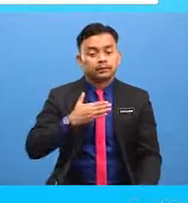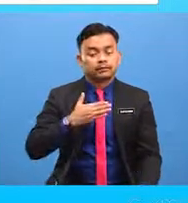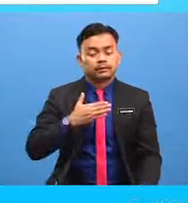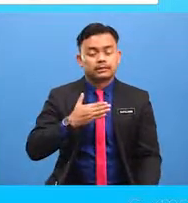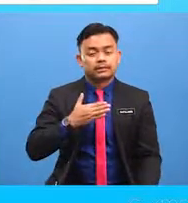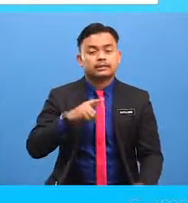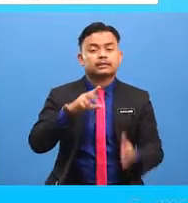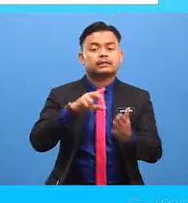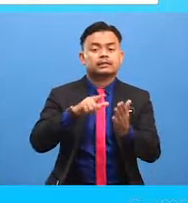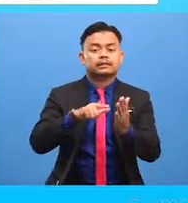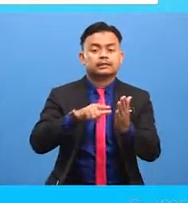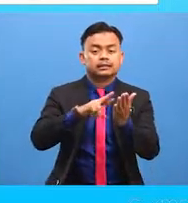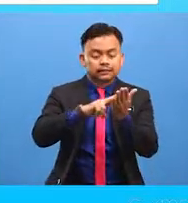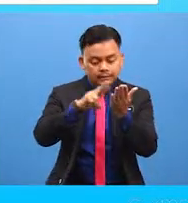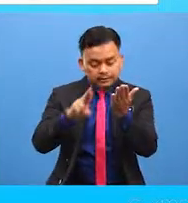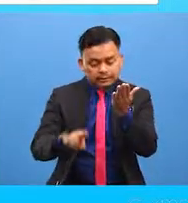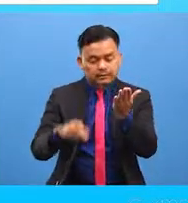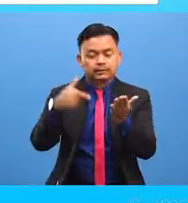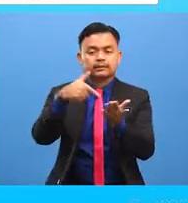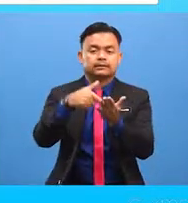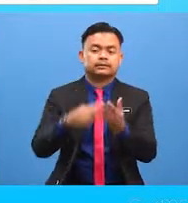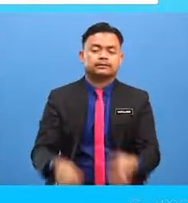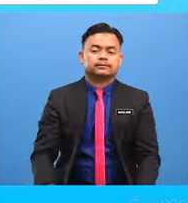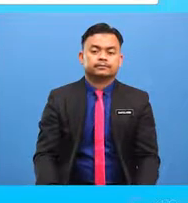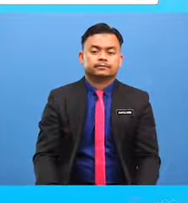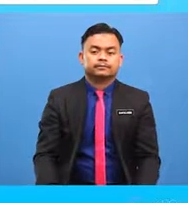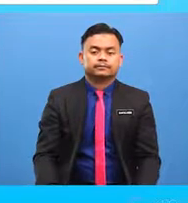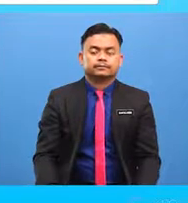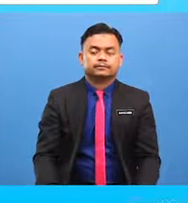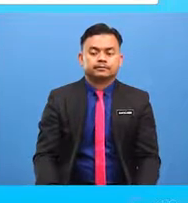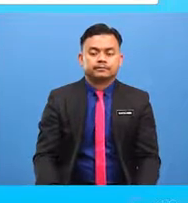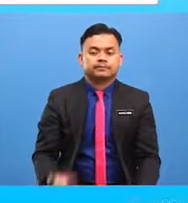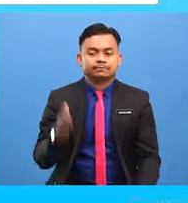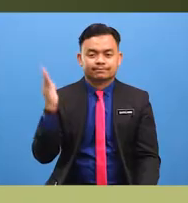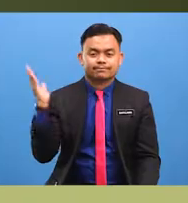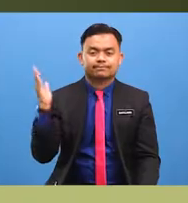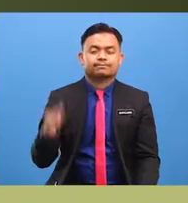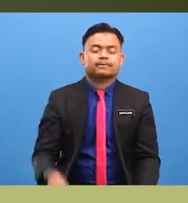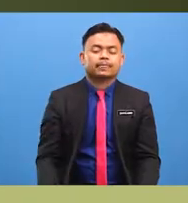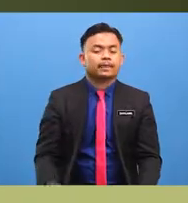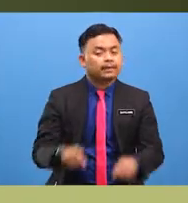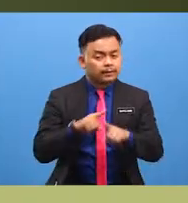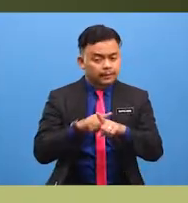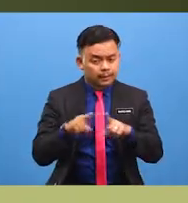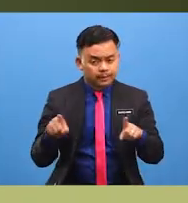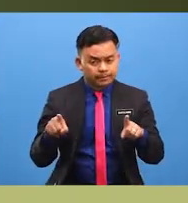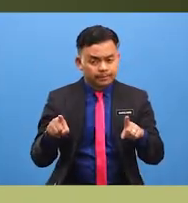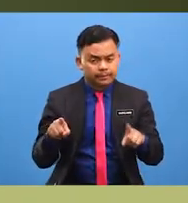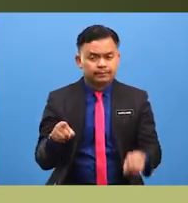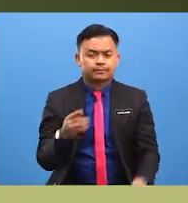rendah lagi, iaitu kira-kira 12 kali seminit. Tapi,